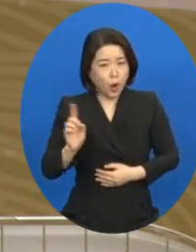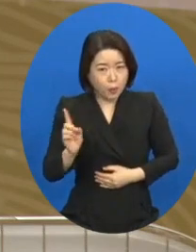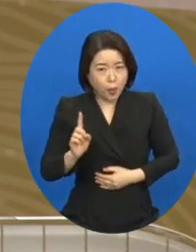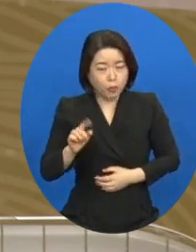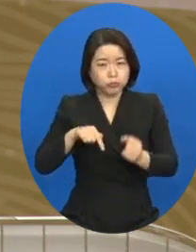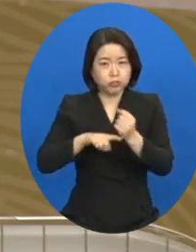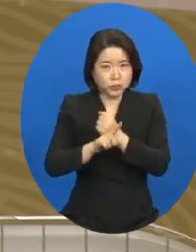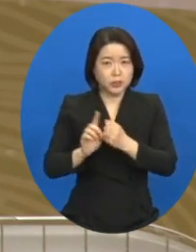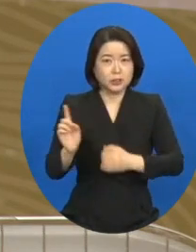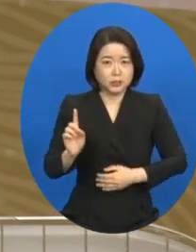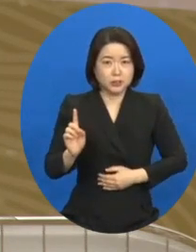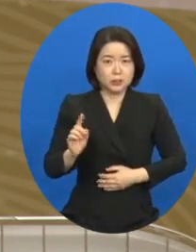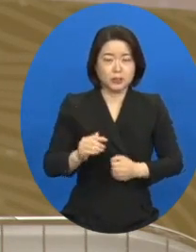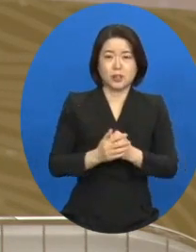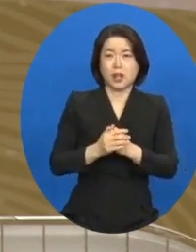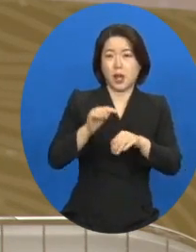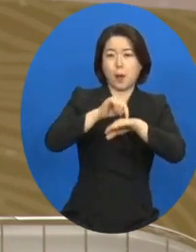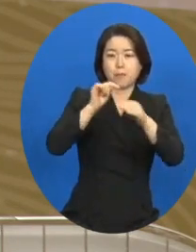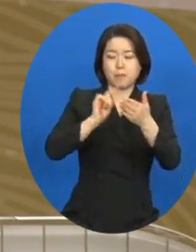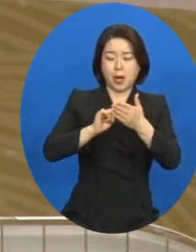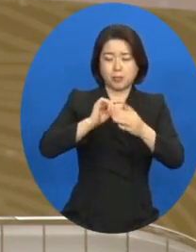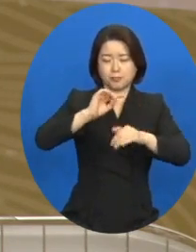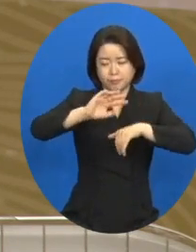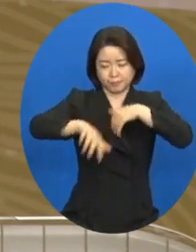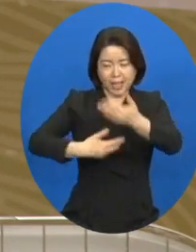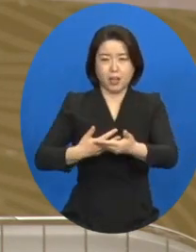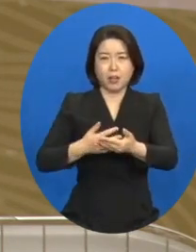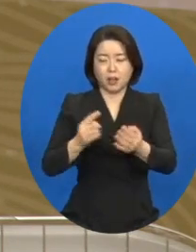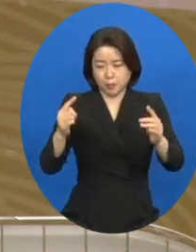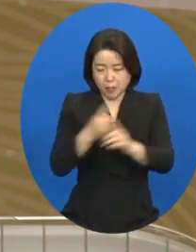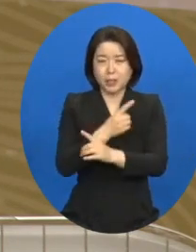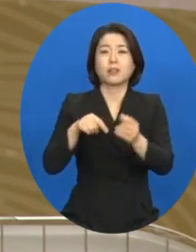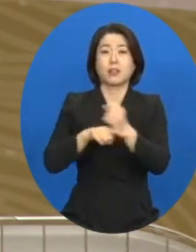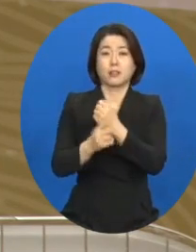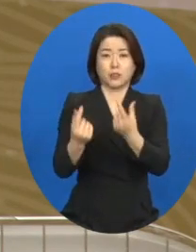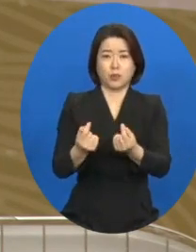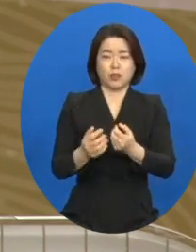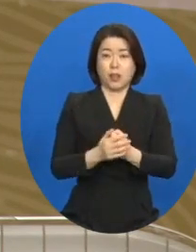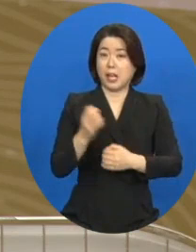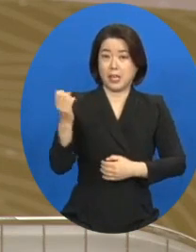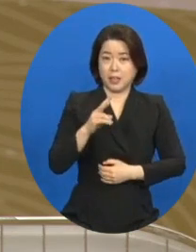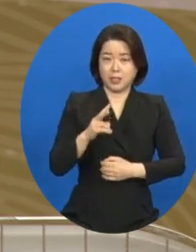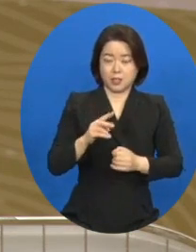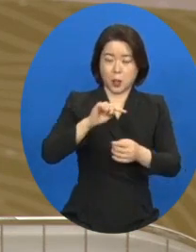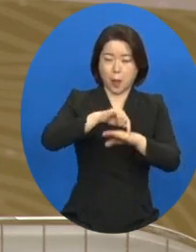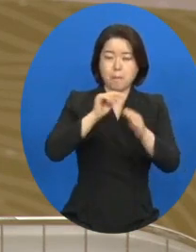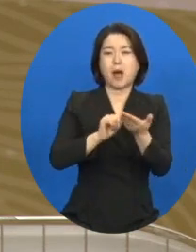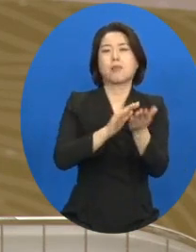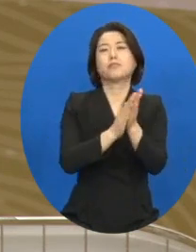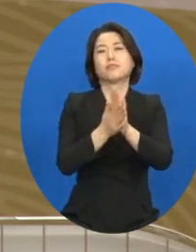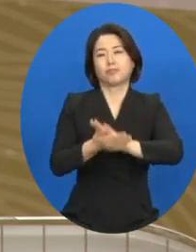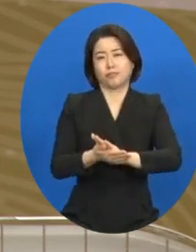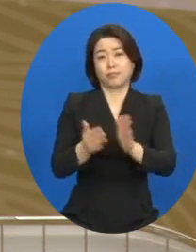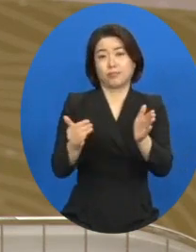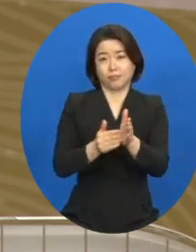말은 무슨 뜻이냐면 마음이 뒤집어졌다는 뜻이에요. 다시 말하면 마음이 변했다는 겁니다.